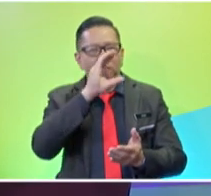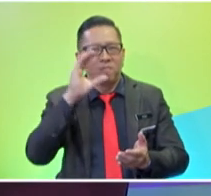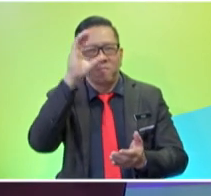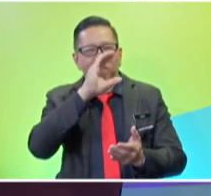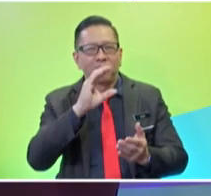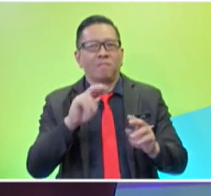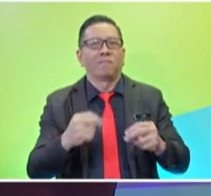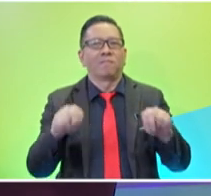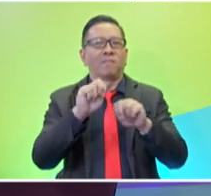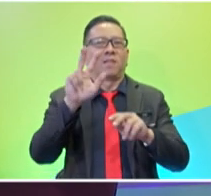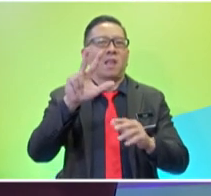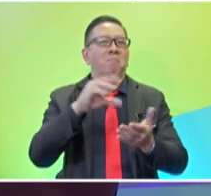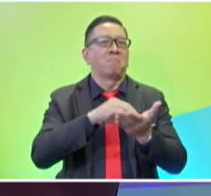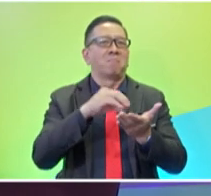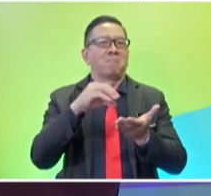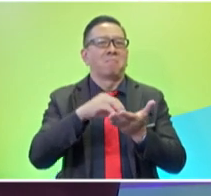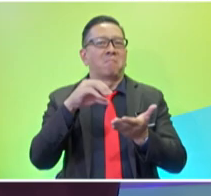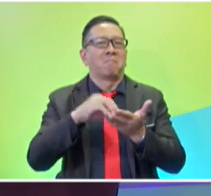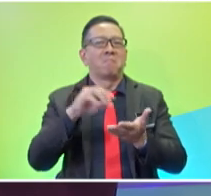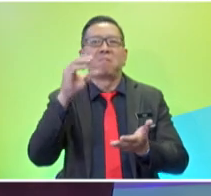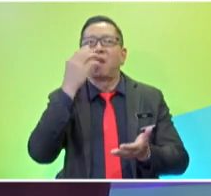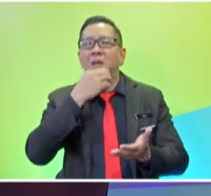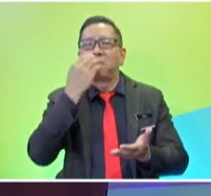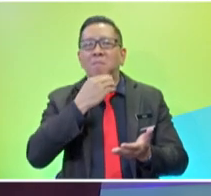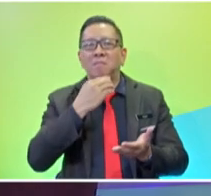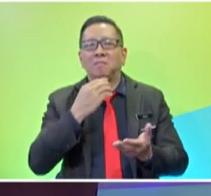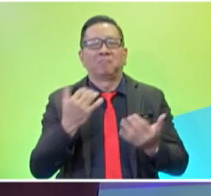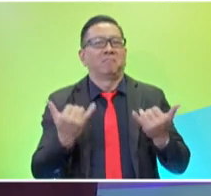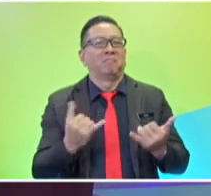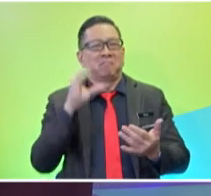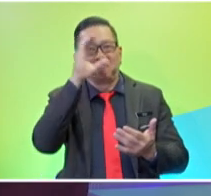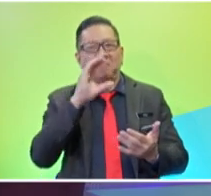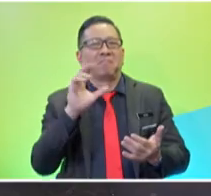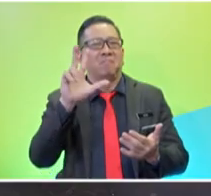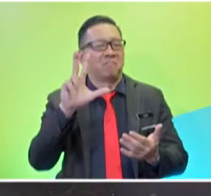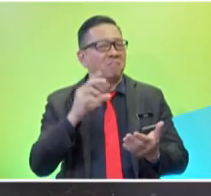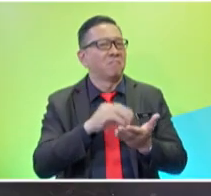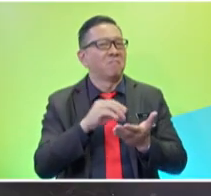Apple jika tadi 10 biji Apple semacam mana kita cari 3 biji applemen